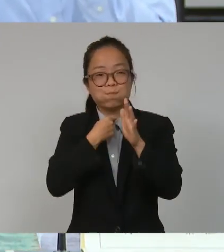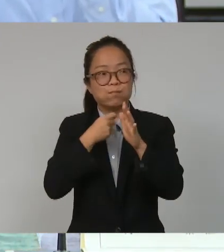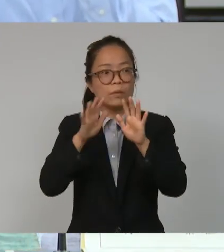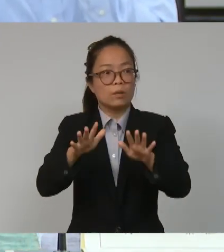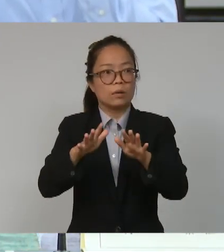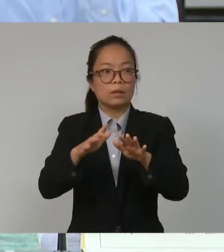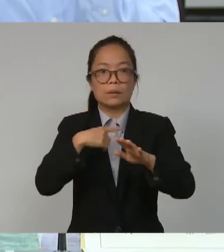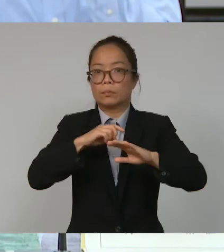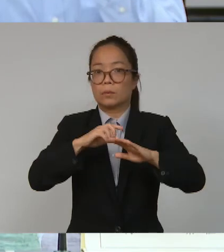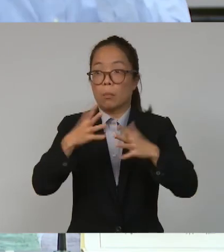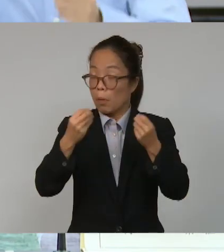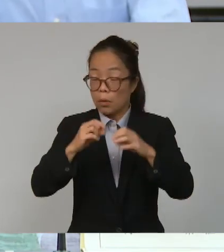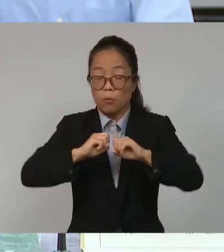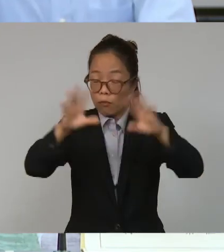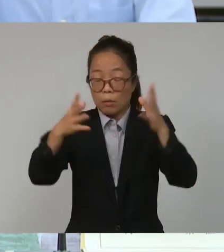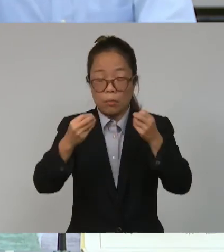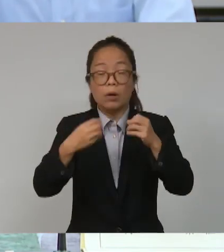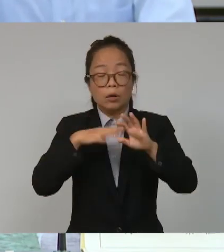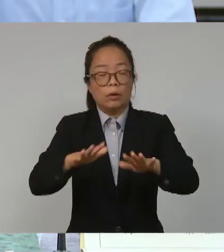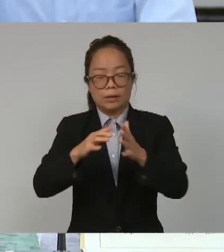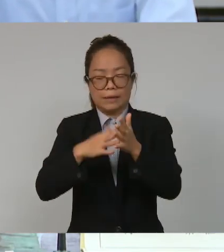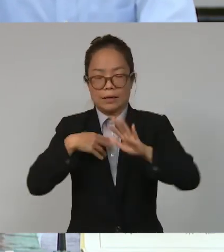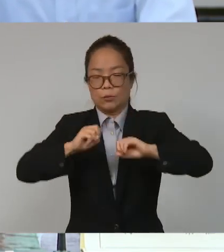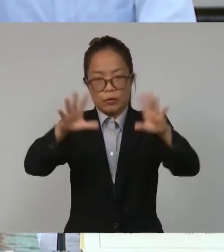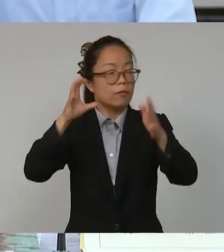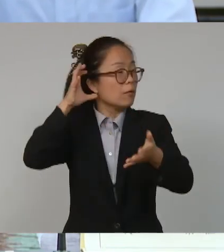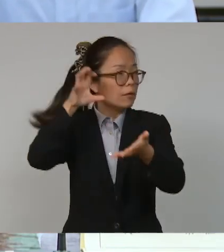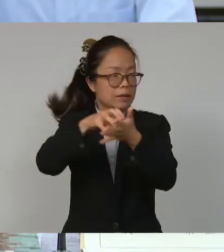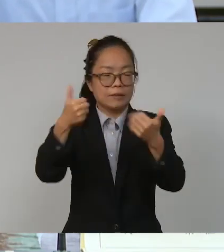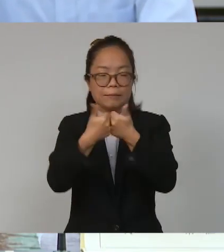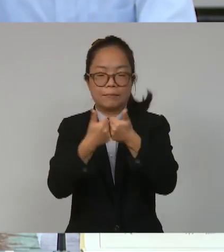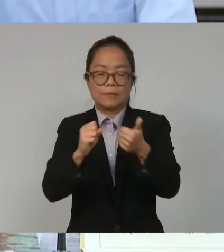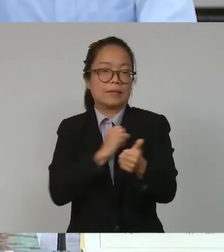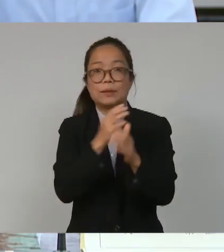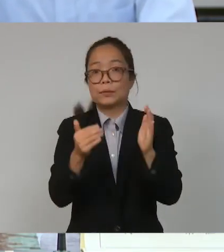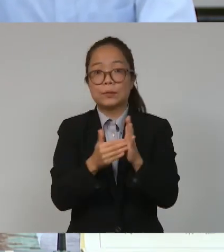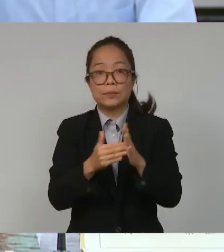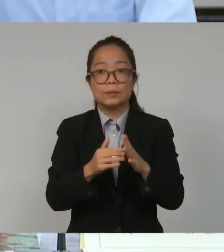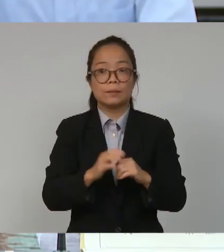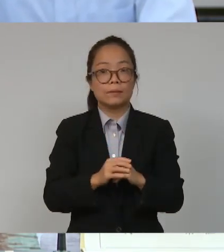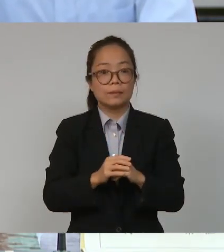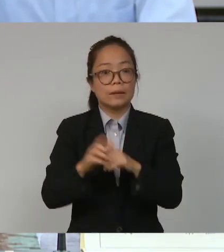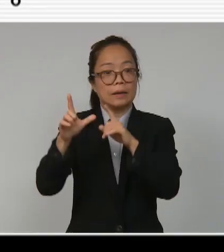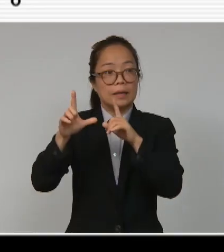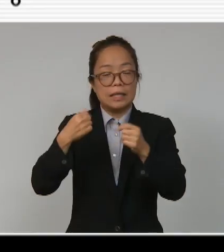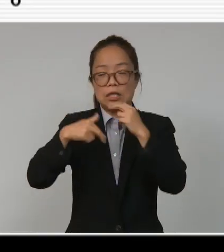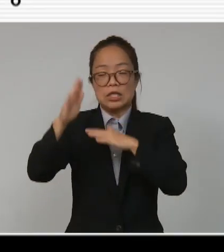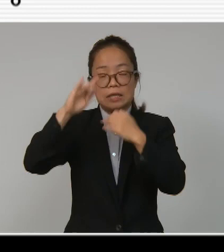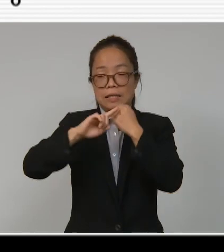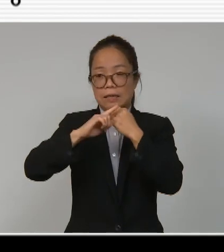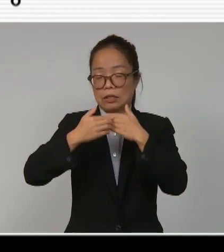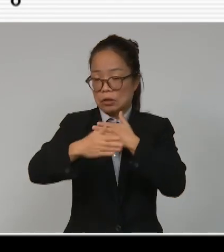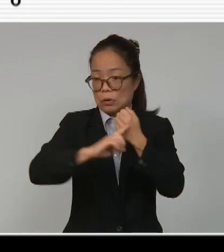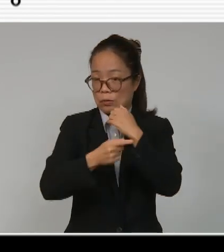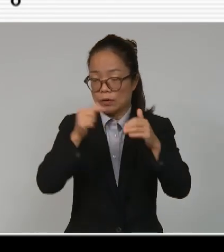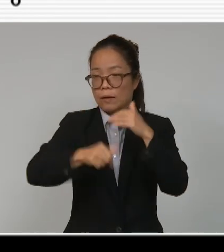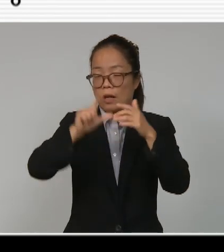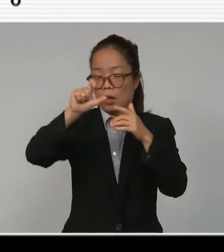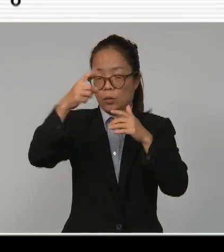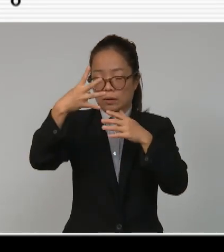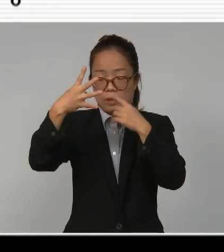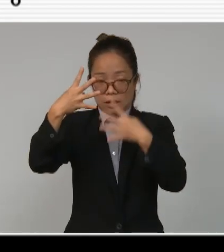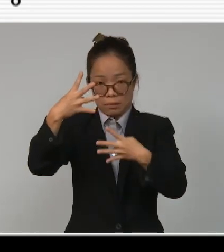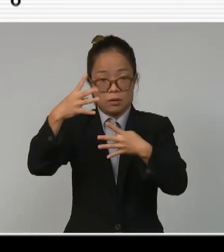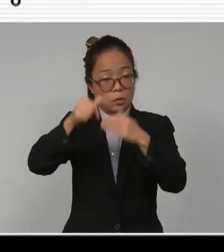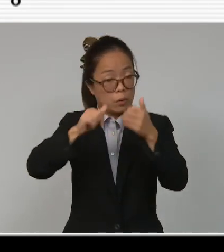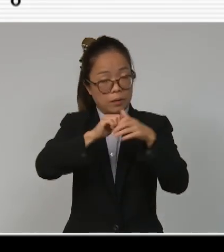就在这边宣布本次的听证程序到此结束。那么依照行政程序法第64条第四项规